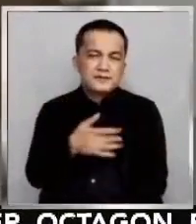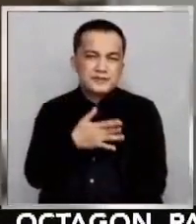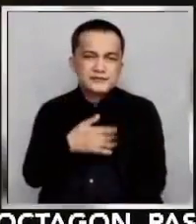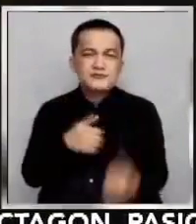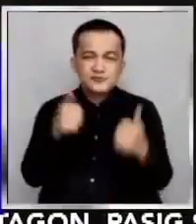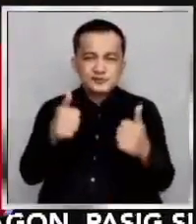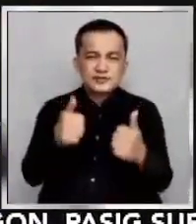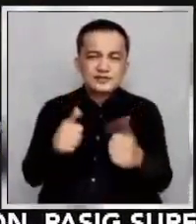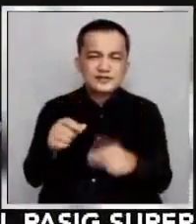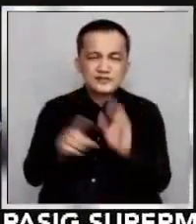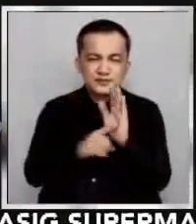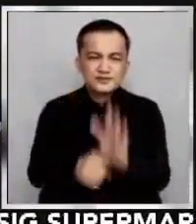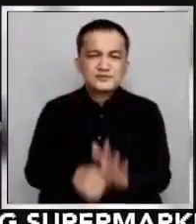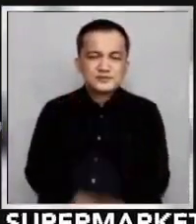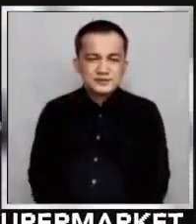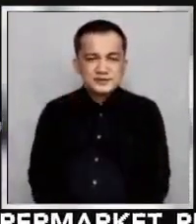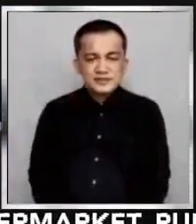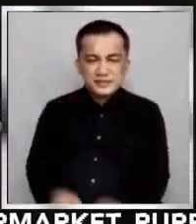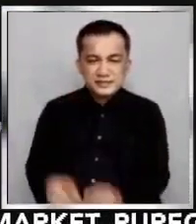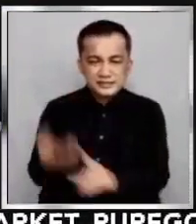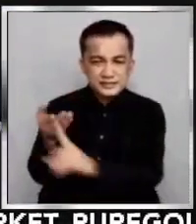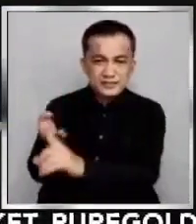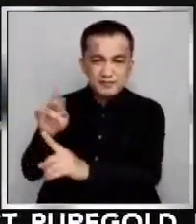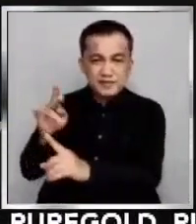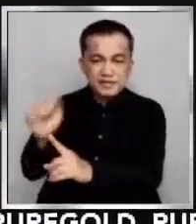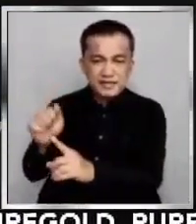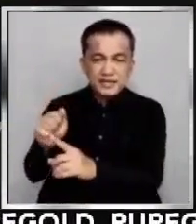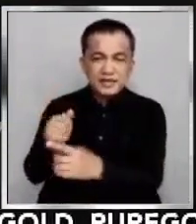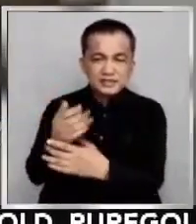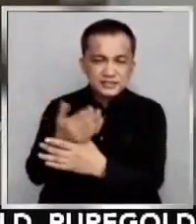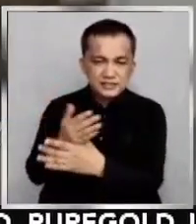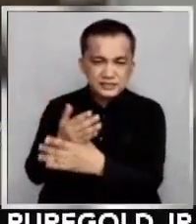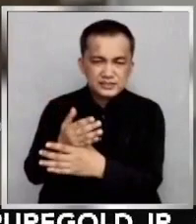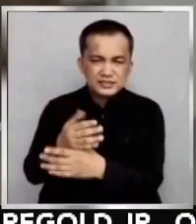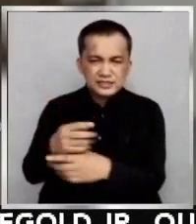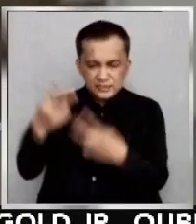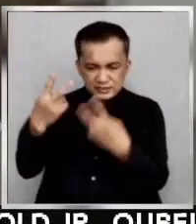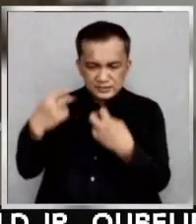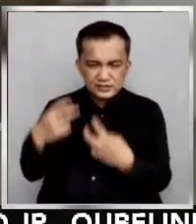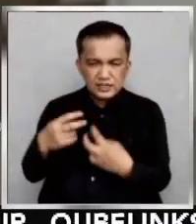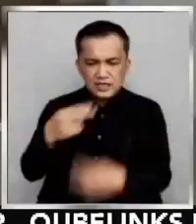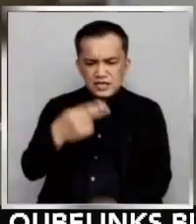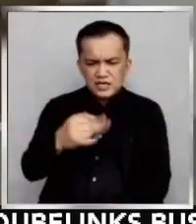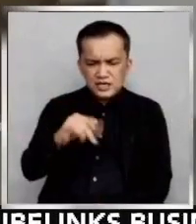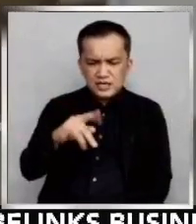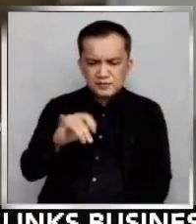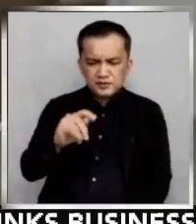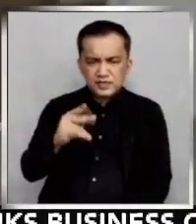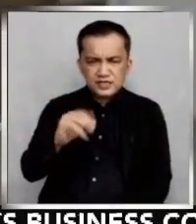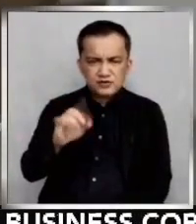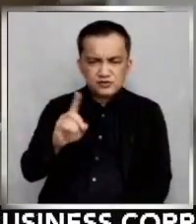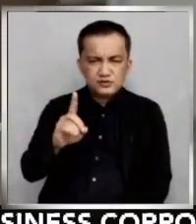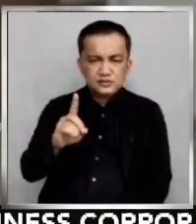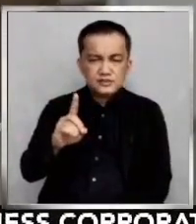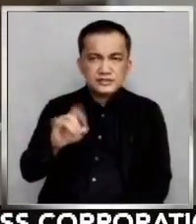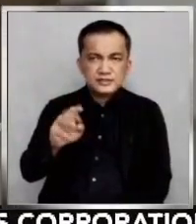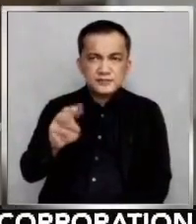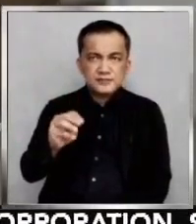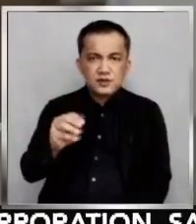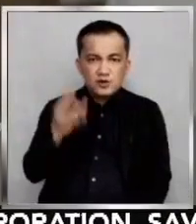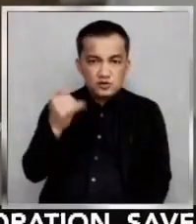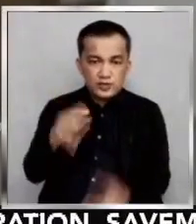At ishinare naman ni Bea Alonso in her vlog na na-diagnose siya ng hypothyroidism na sanhi ng kanyang weight gain. Meron din daw